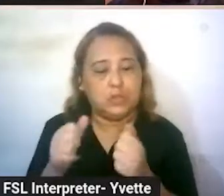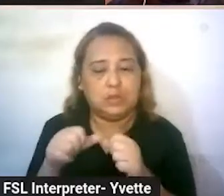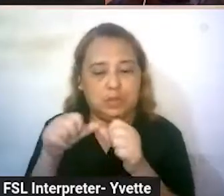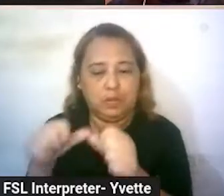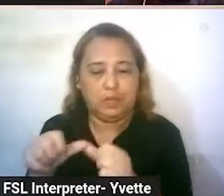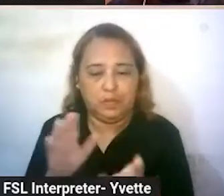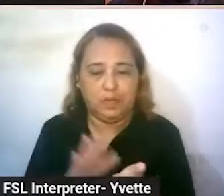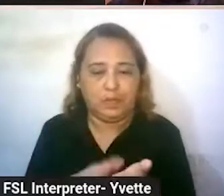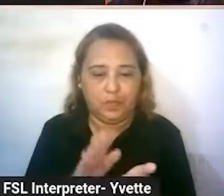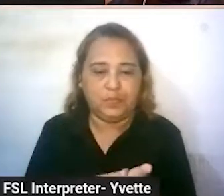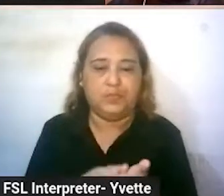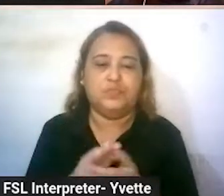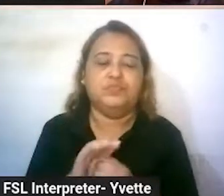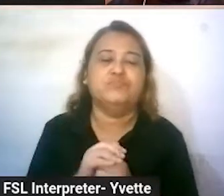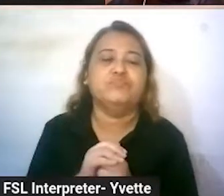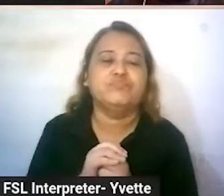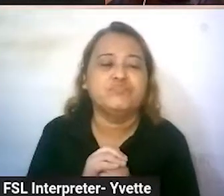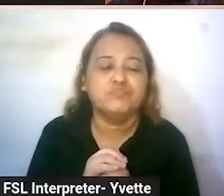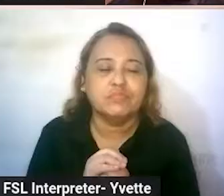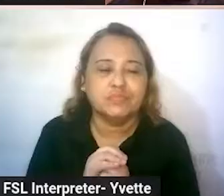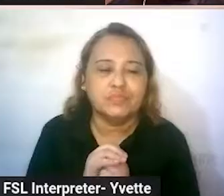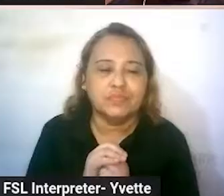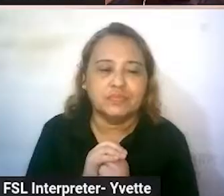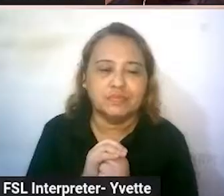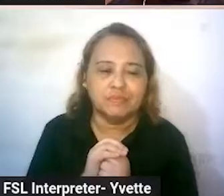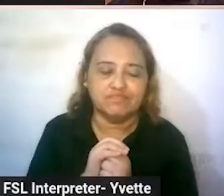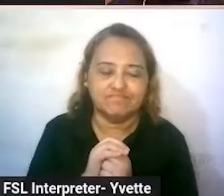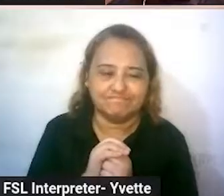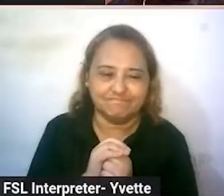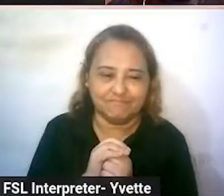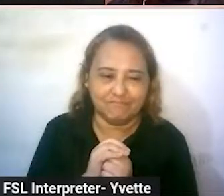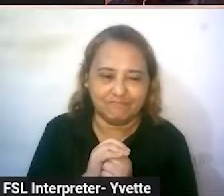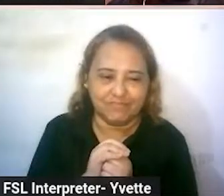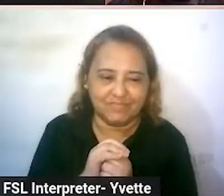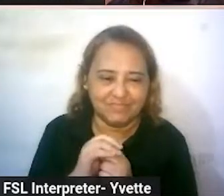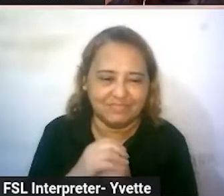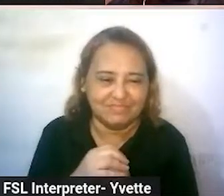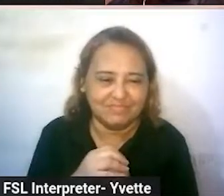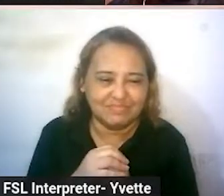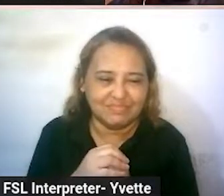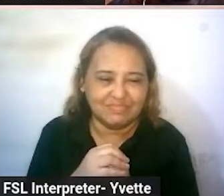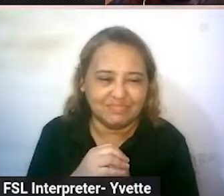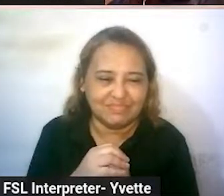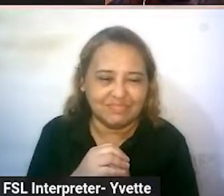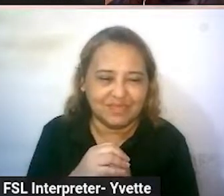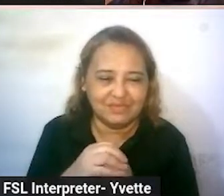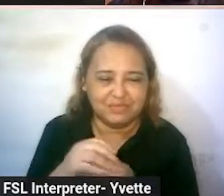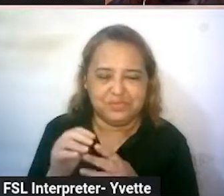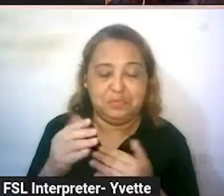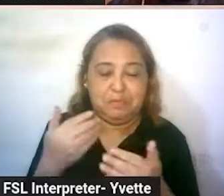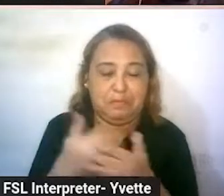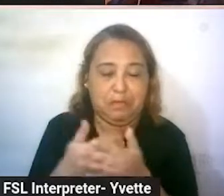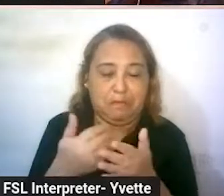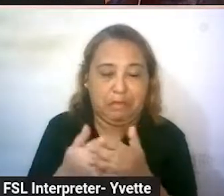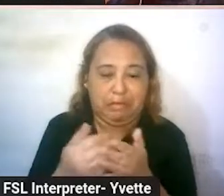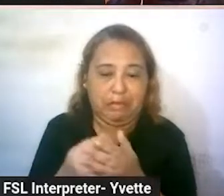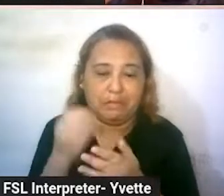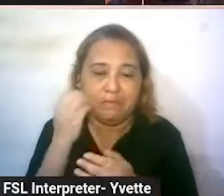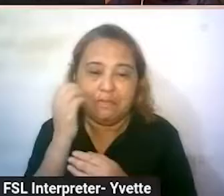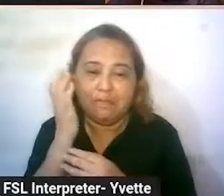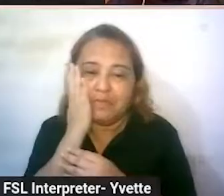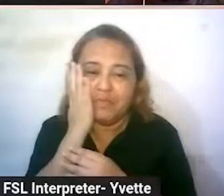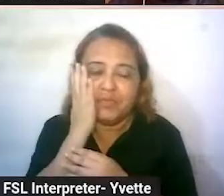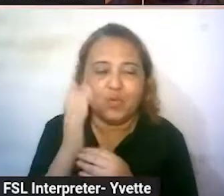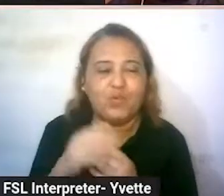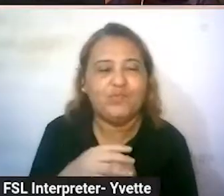doon, yung parents ko naman, you know, so supportive. So yung mas malapit na lang, para uwian ako sa amin. And I'm still commuting,